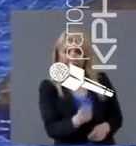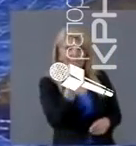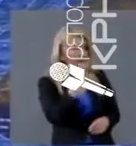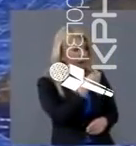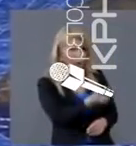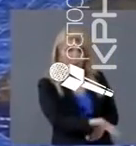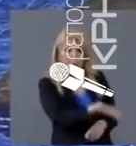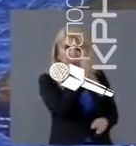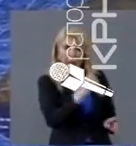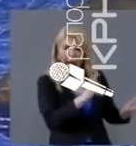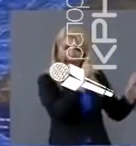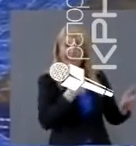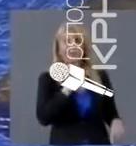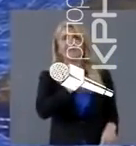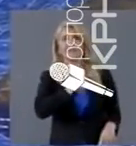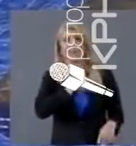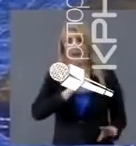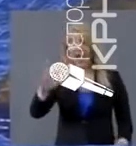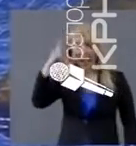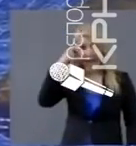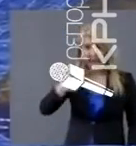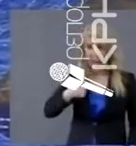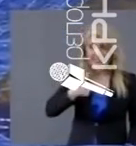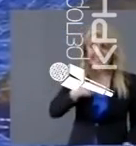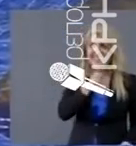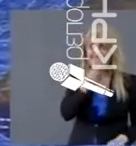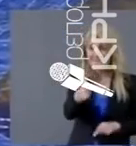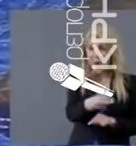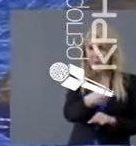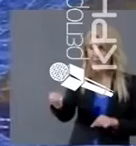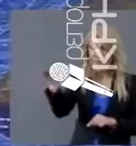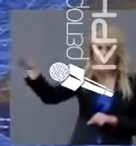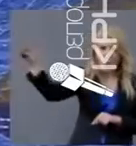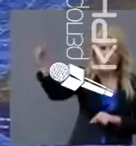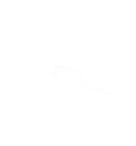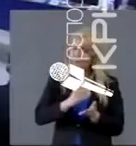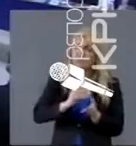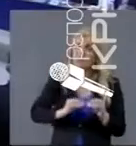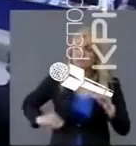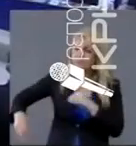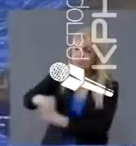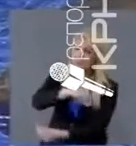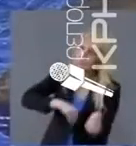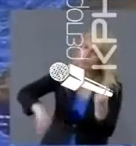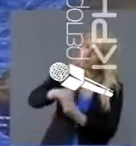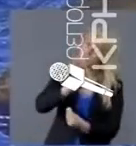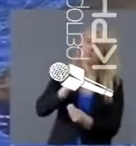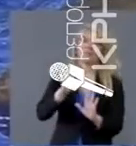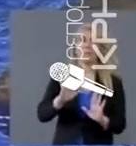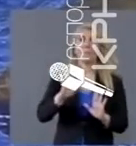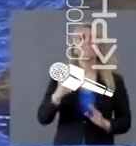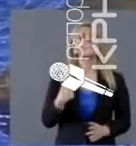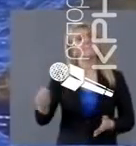σε όποιον επιχειρήσει να εκμεταλλευτεί αυτήν την κρίση για να εσχροκερδίσει. Ξέρω, το